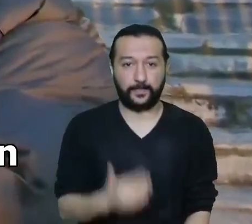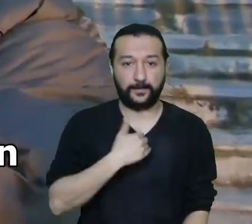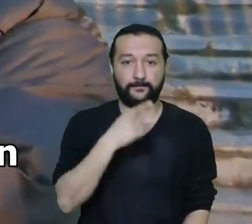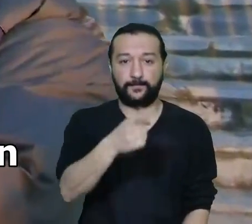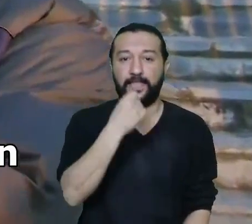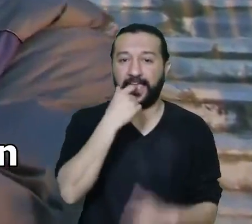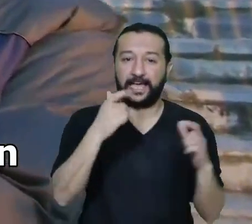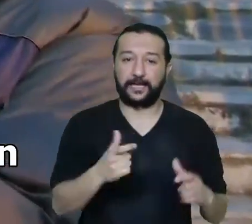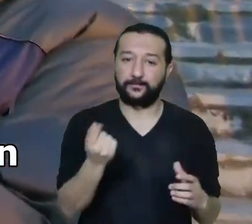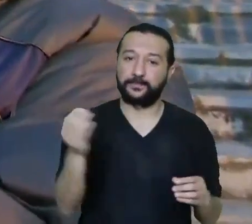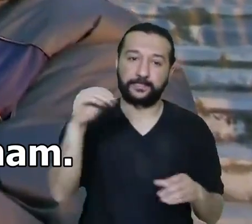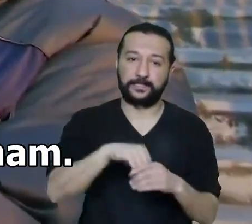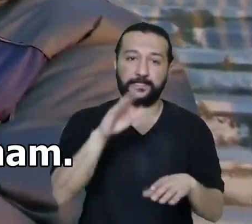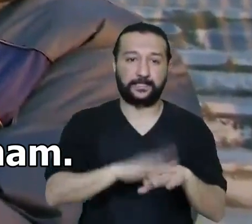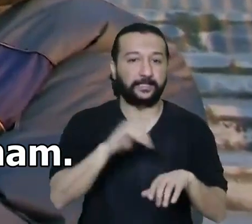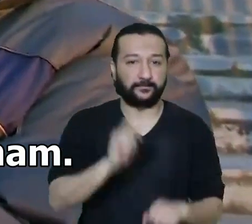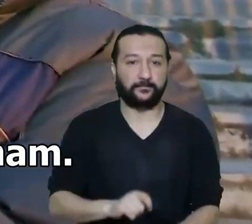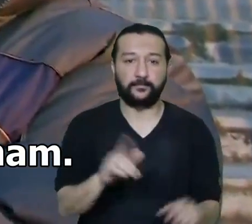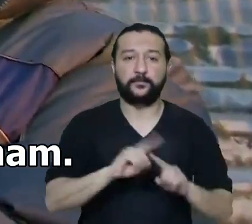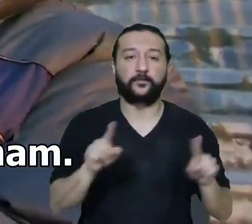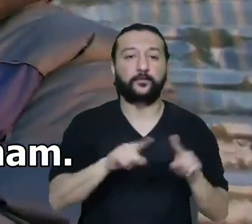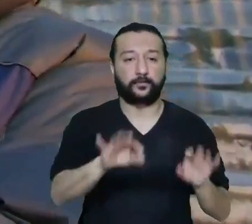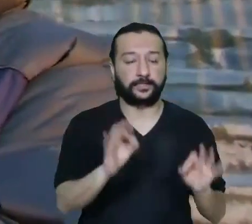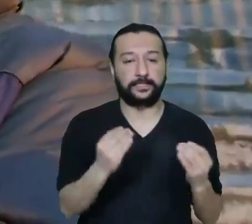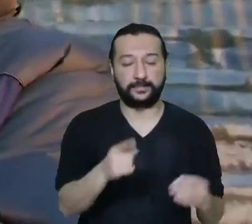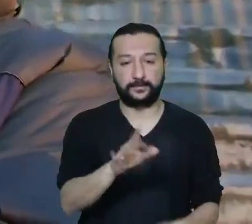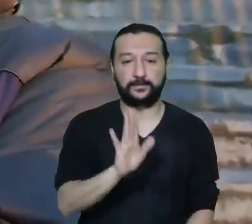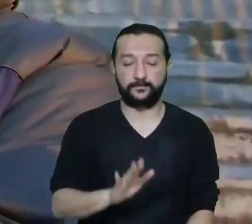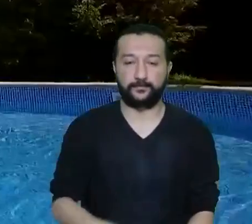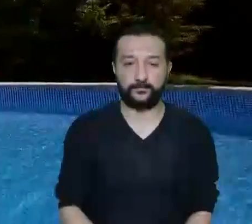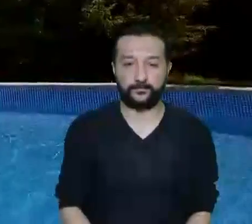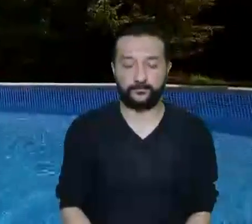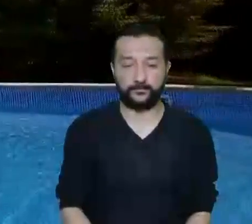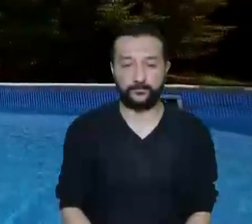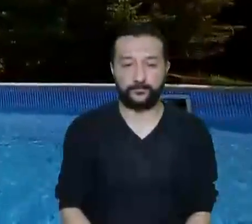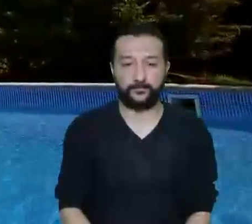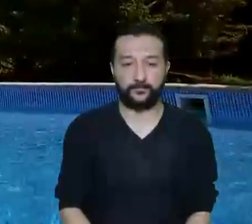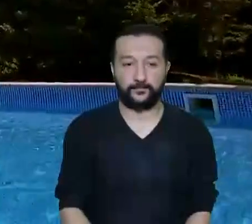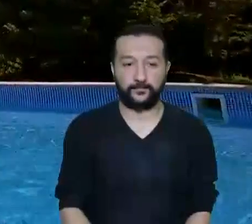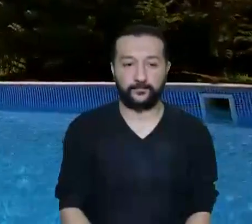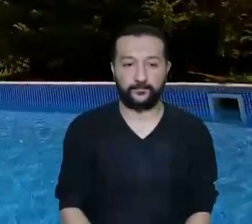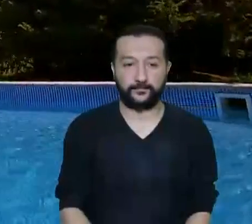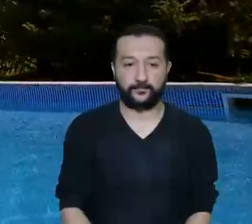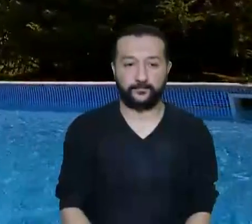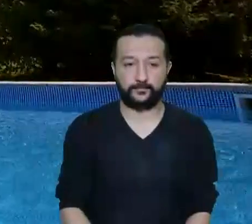bunu Ankara Havası'nın şeyinde yapabiliriz. Versiyonu. Yok yok, bu iyi. Tamam. Havuz tarafı.